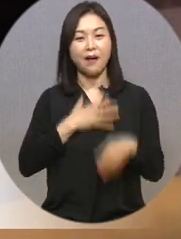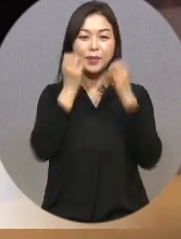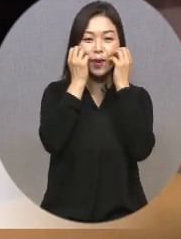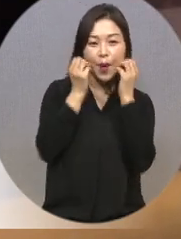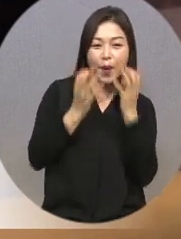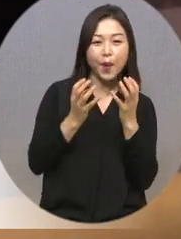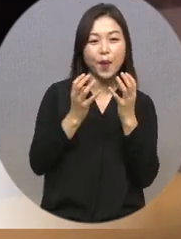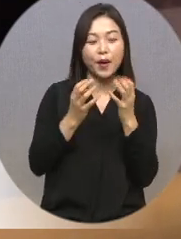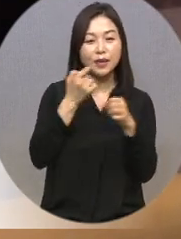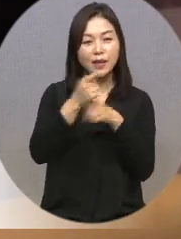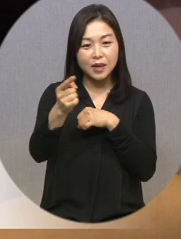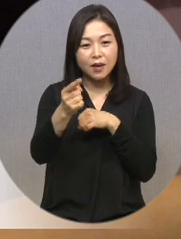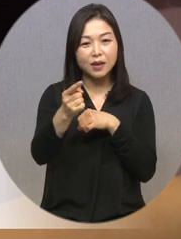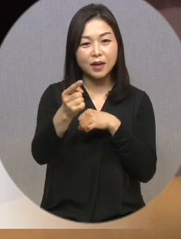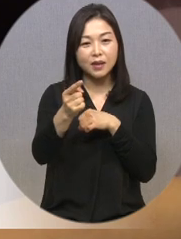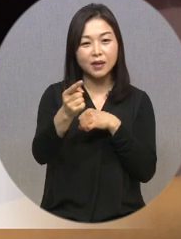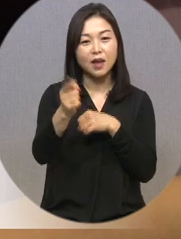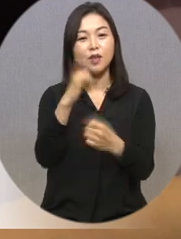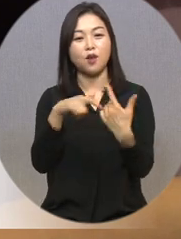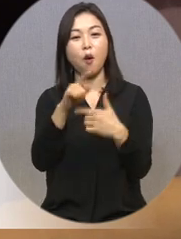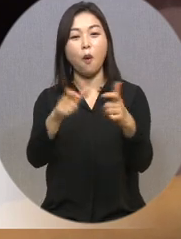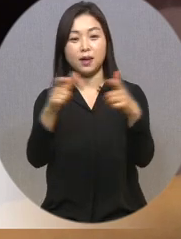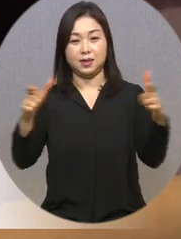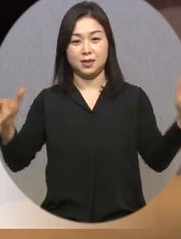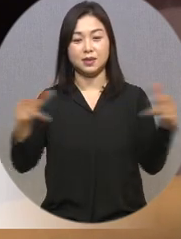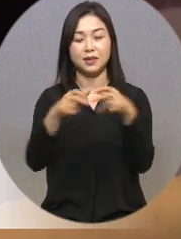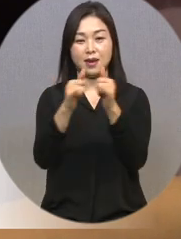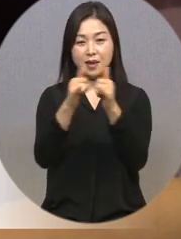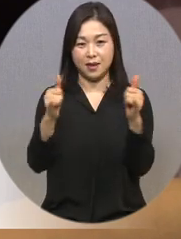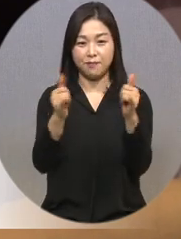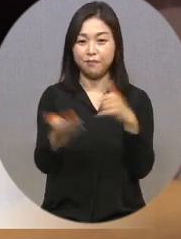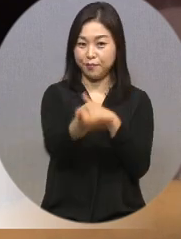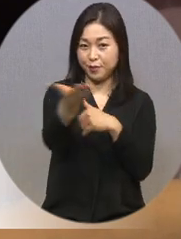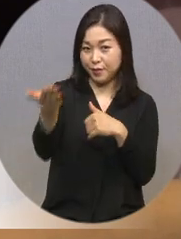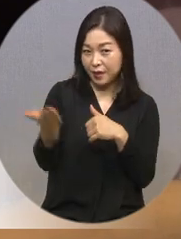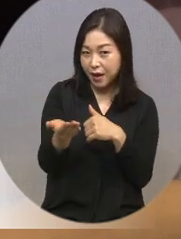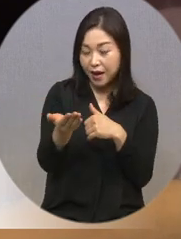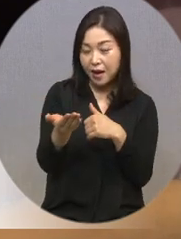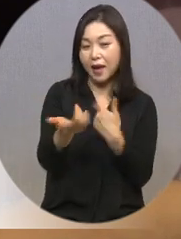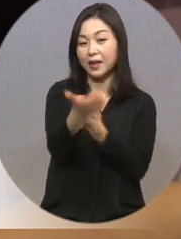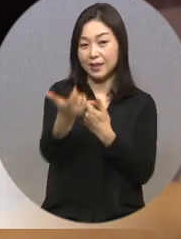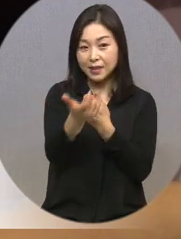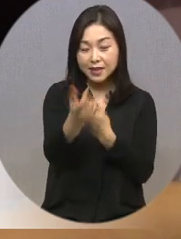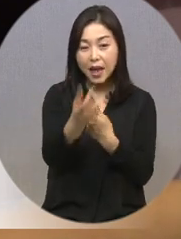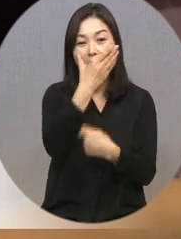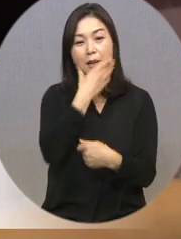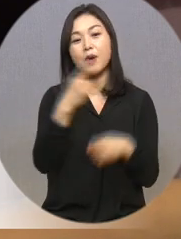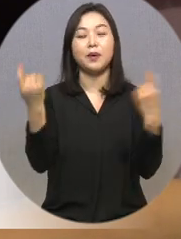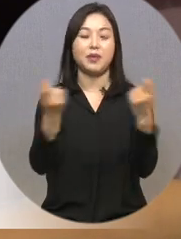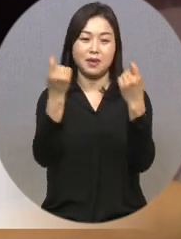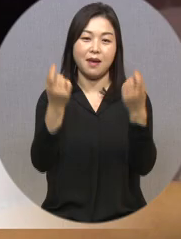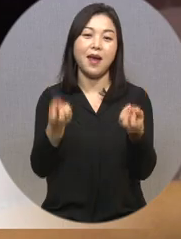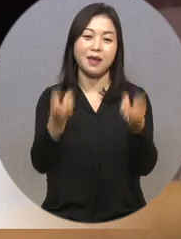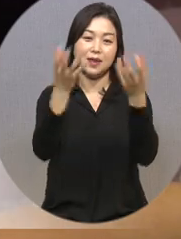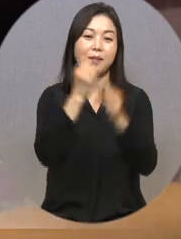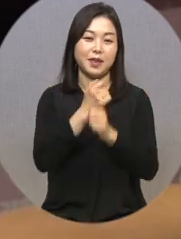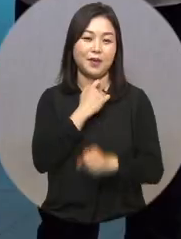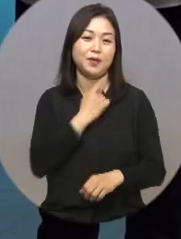좀더 확장해서 우리 장애인들과 함께 행복한 페스티벌을 만들고자